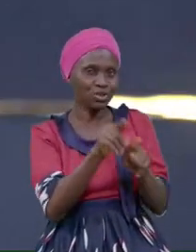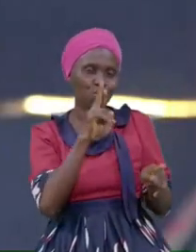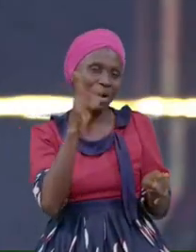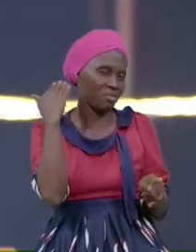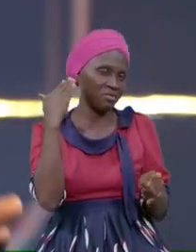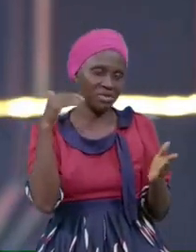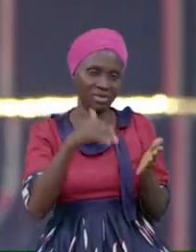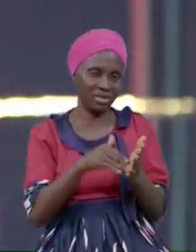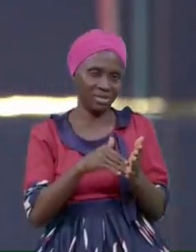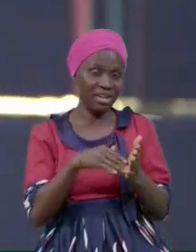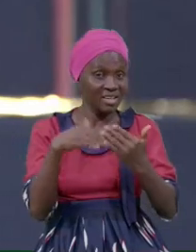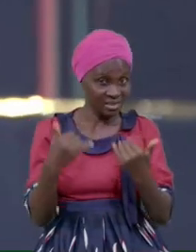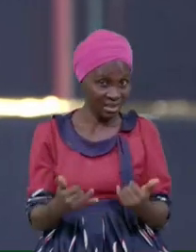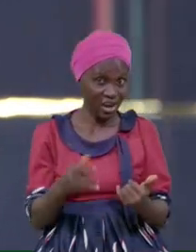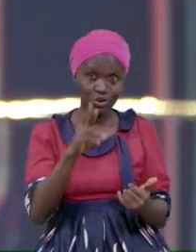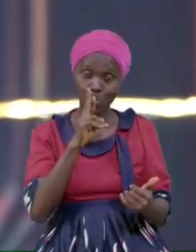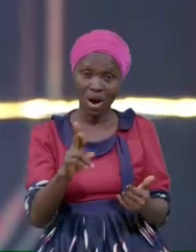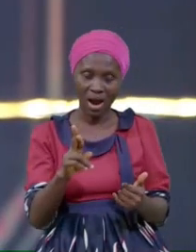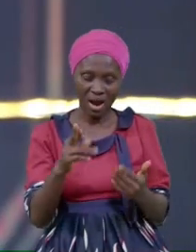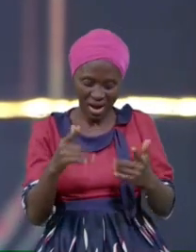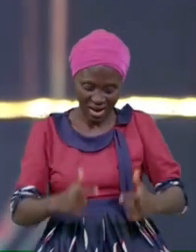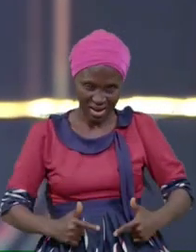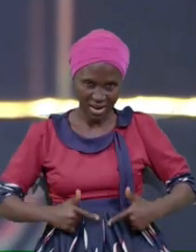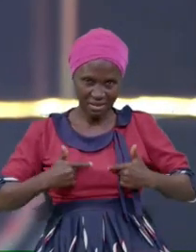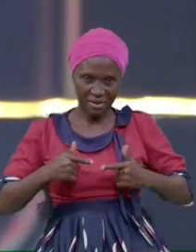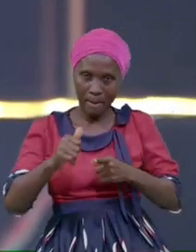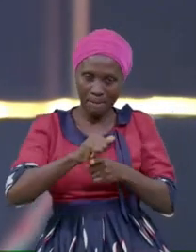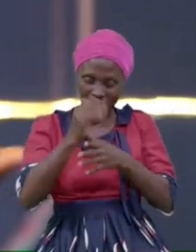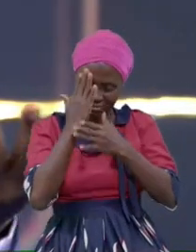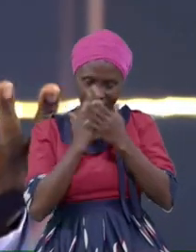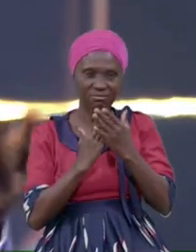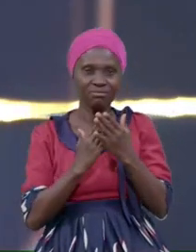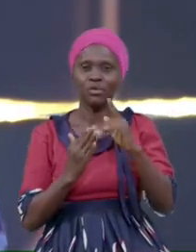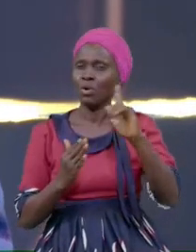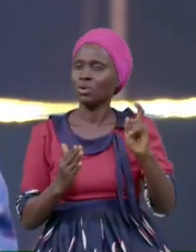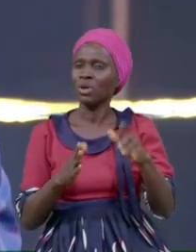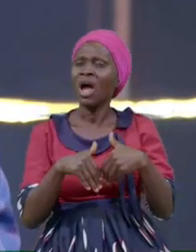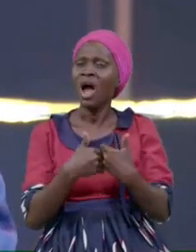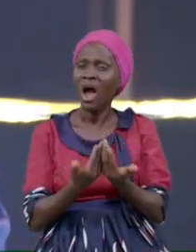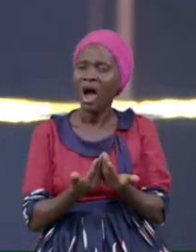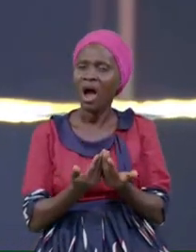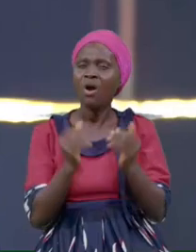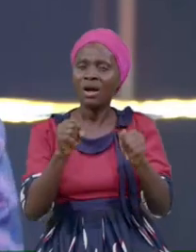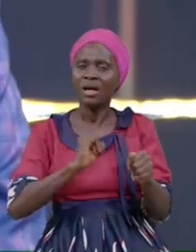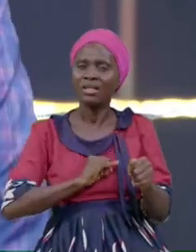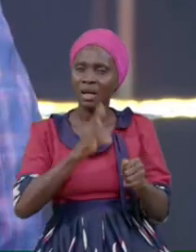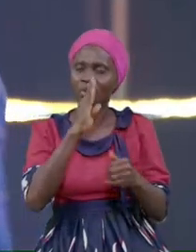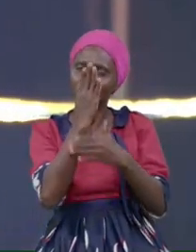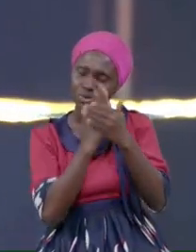avant. Tu vis maintenant dans la sobriété. Comment vivre dans la sobriété? La grâce. Enseigne-moi.